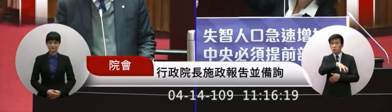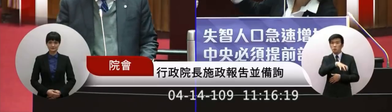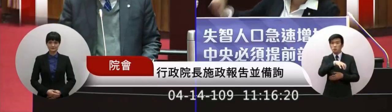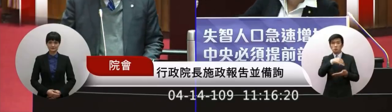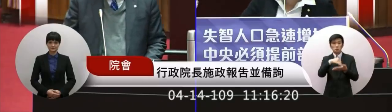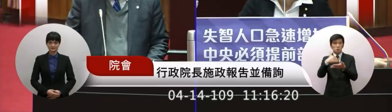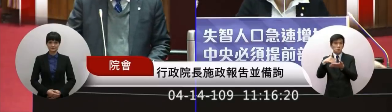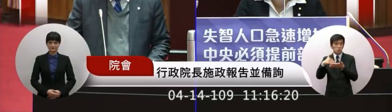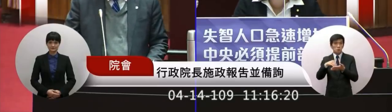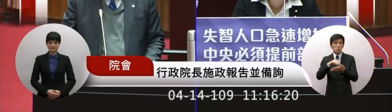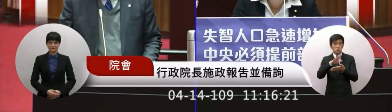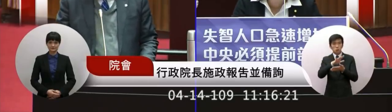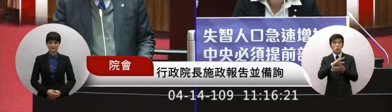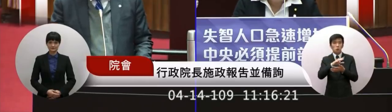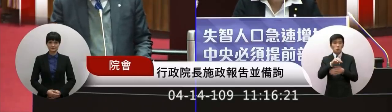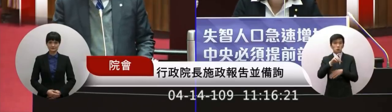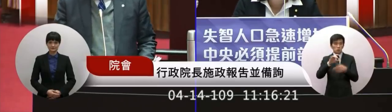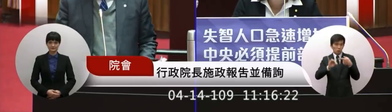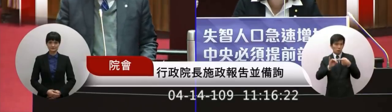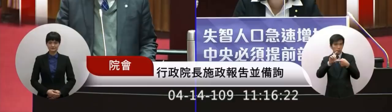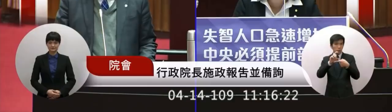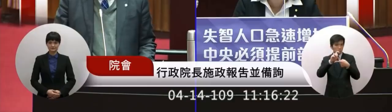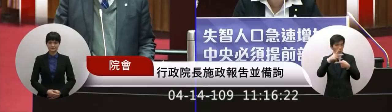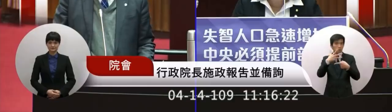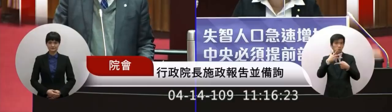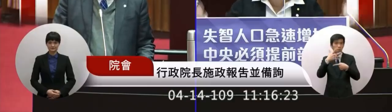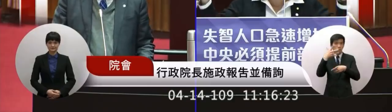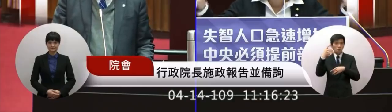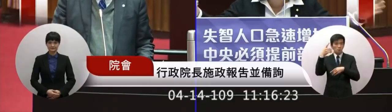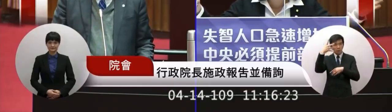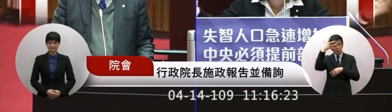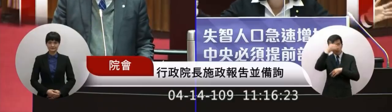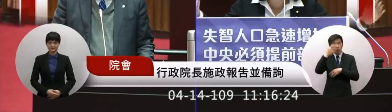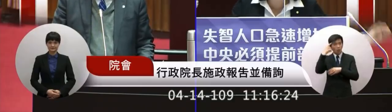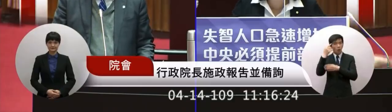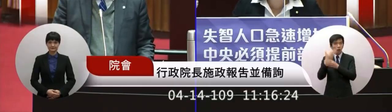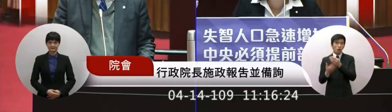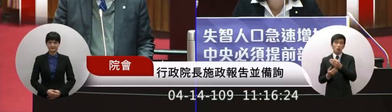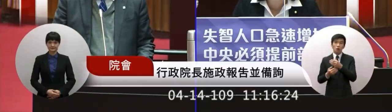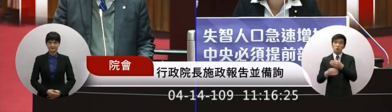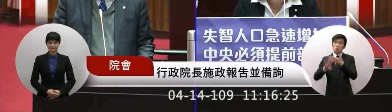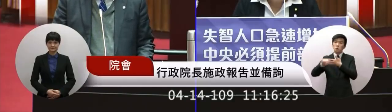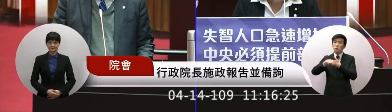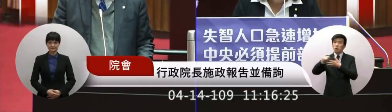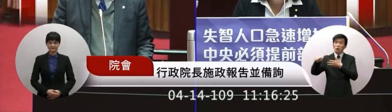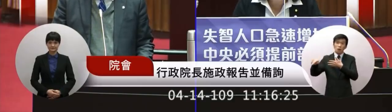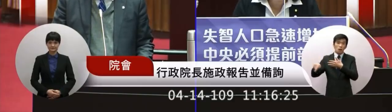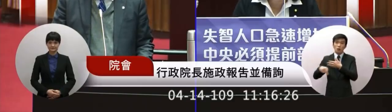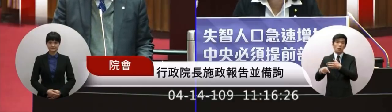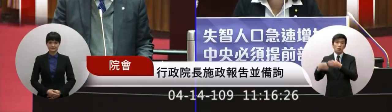層是老人私自的有的地方是完全都不認